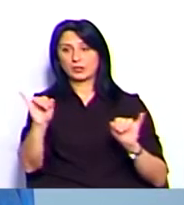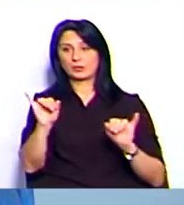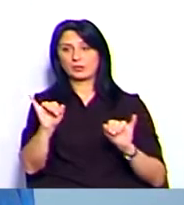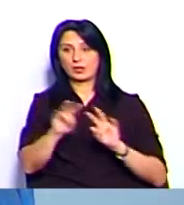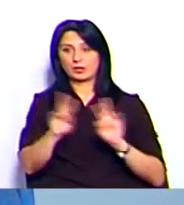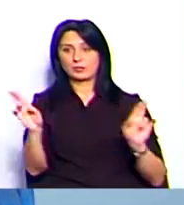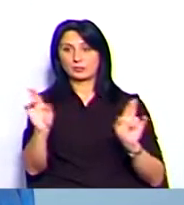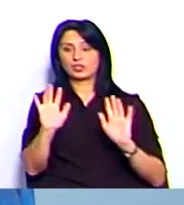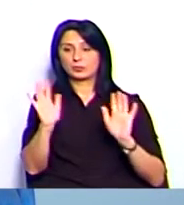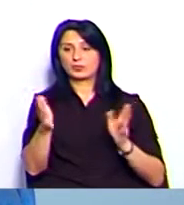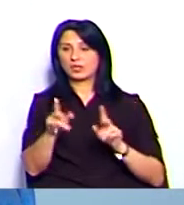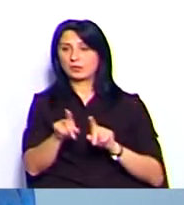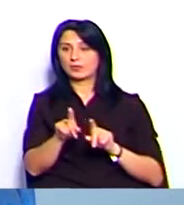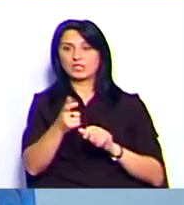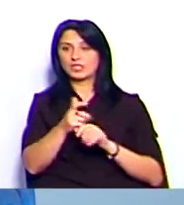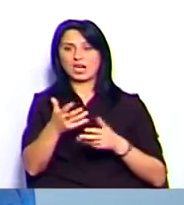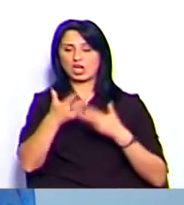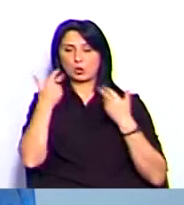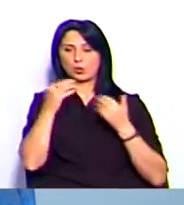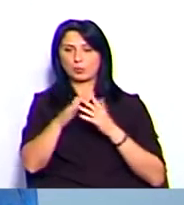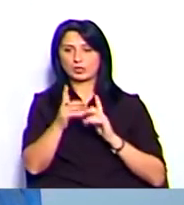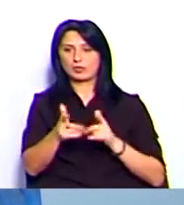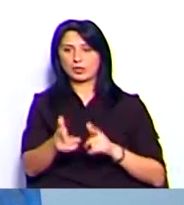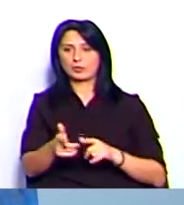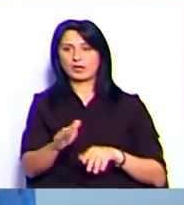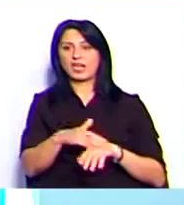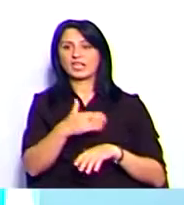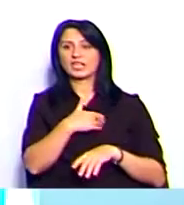ანალოგიური შემთხვევები რო აღარ იყოს. ეს ძალიან იოლი მოსაგვარებელია, უფრო კეთილინება ჭირდება.